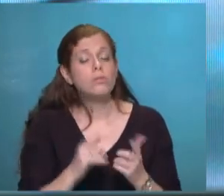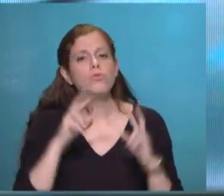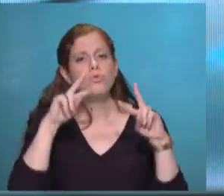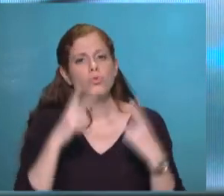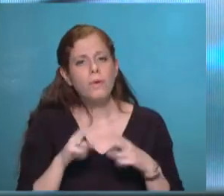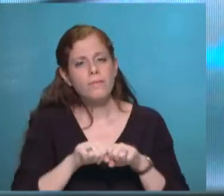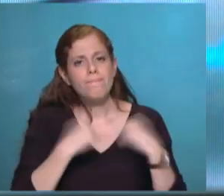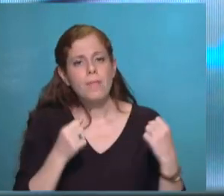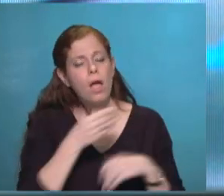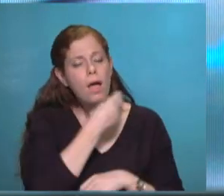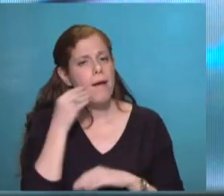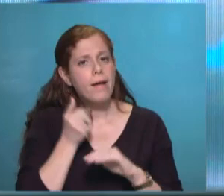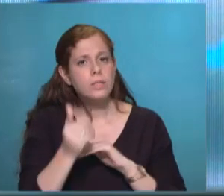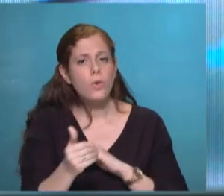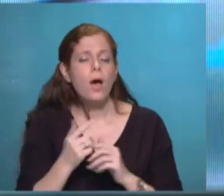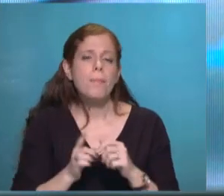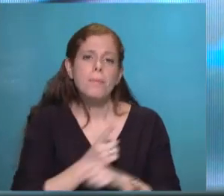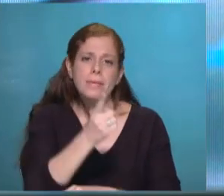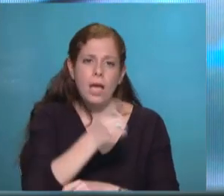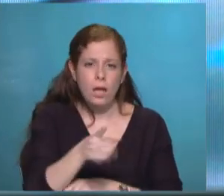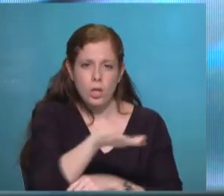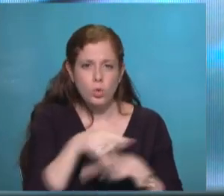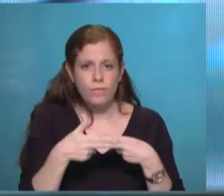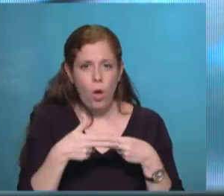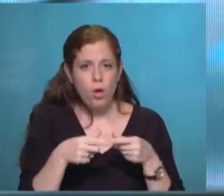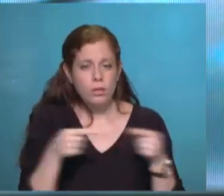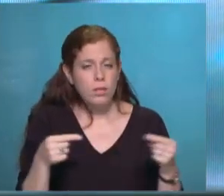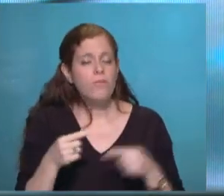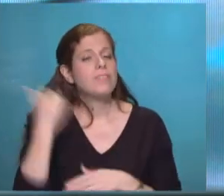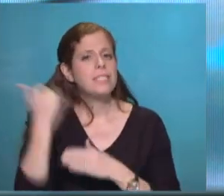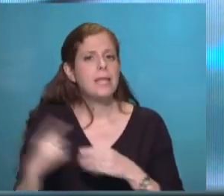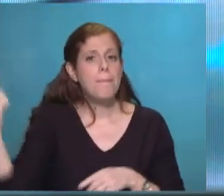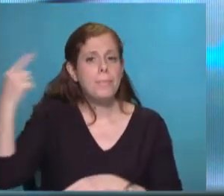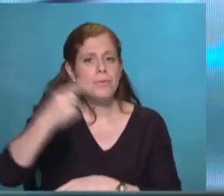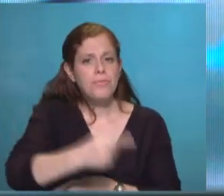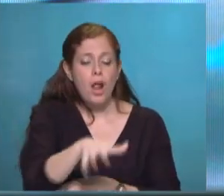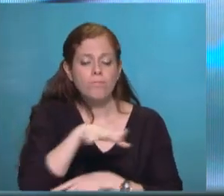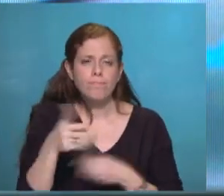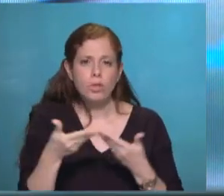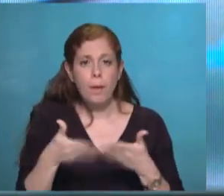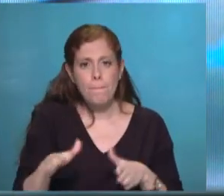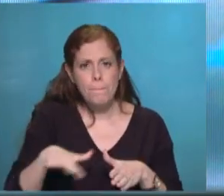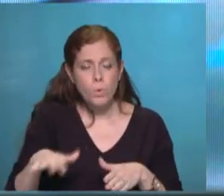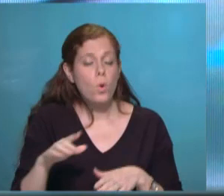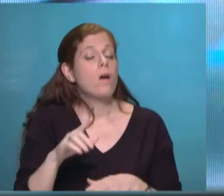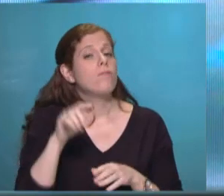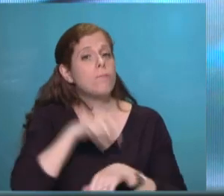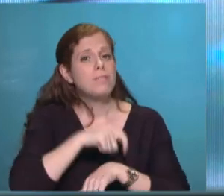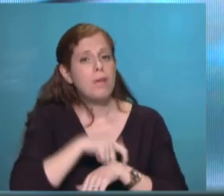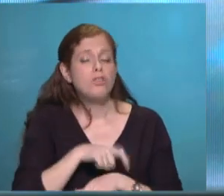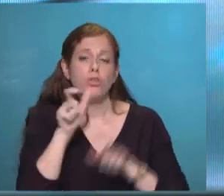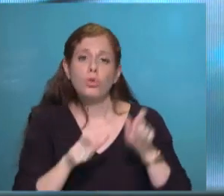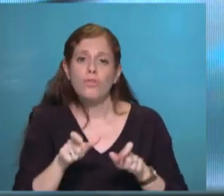אחר הצהריים עם ירי לעבר יישובי העוטף. מסתיים בנפילה בשטח פתוח. ובזמן שתושבי הדרום לא יכולים לשוב